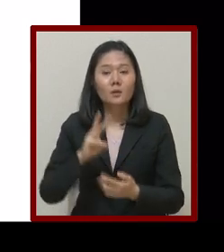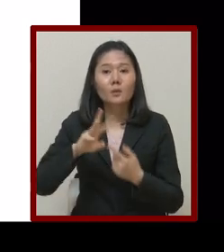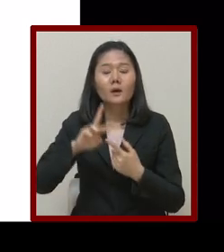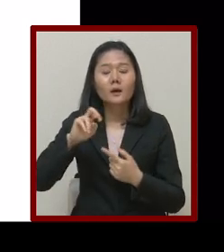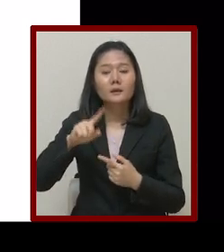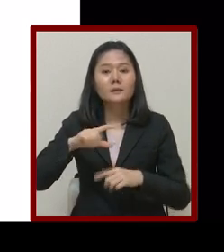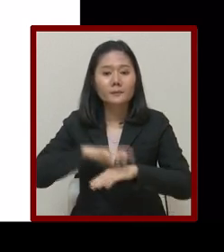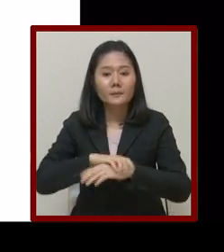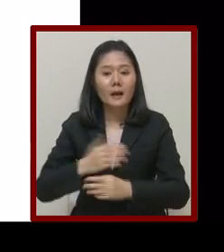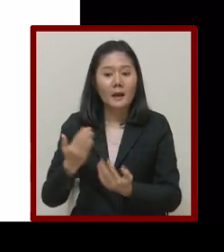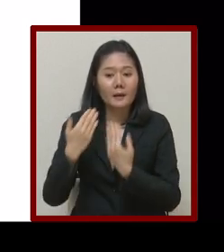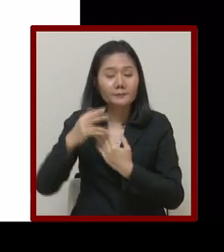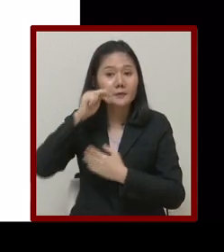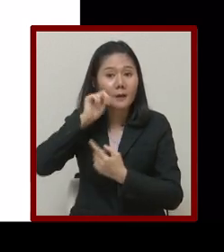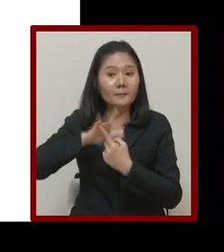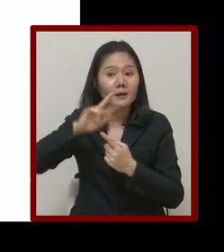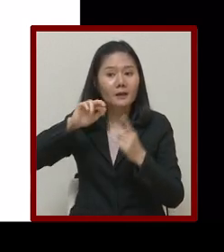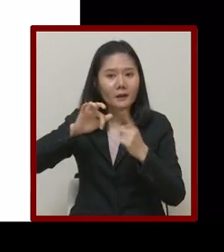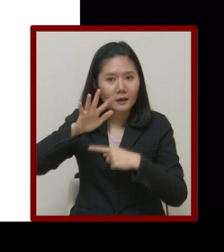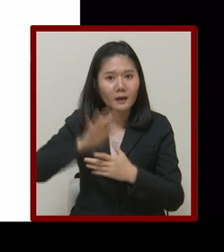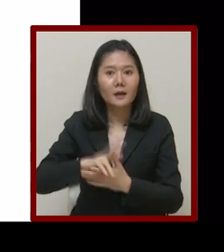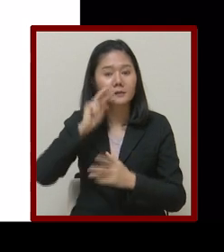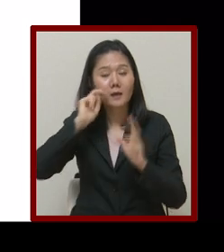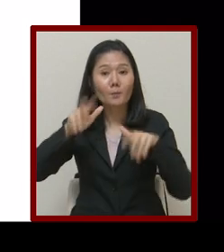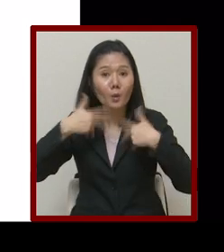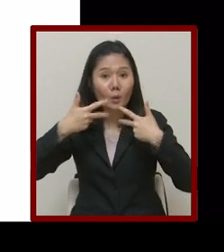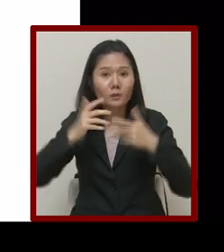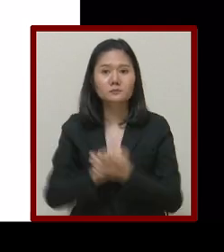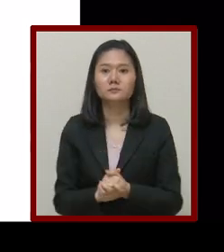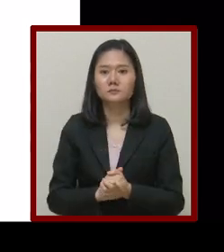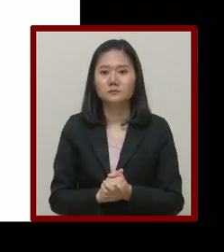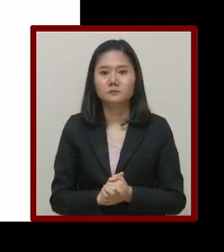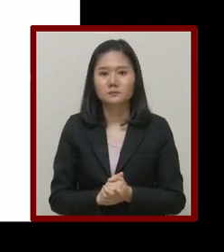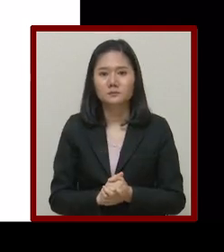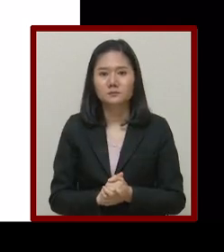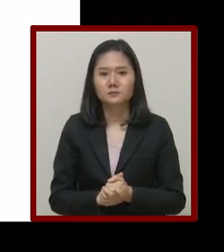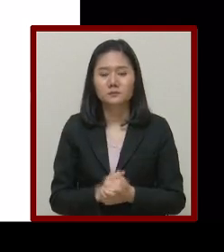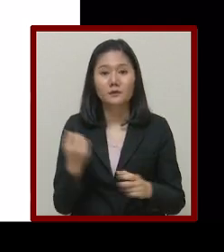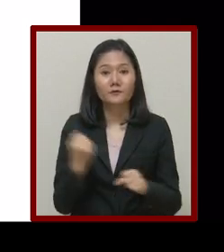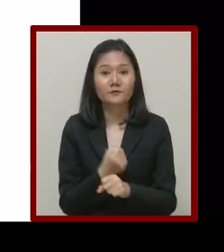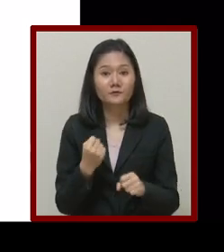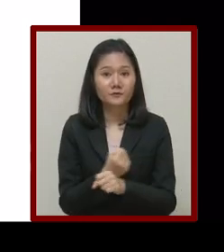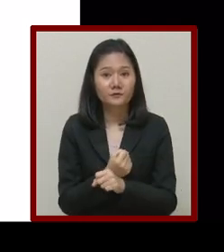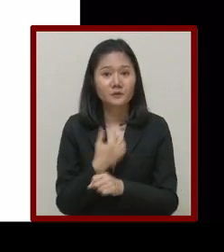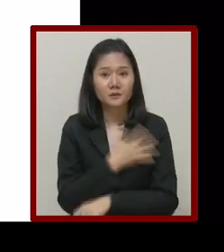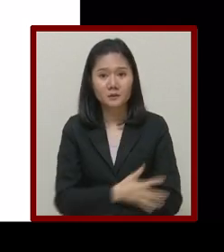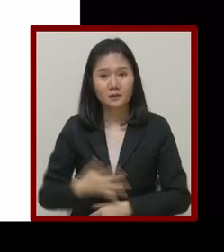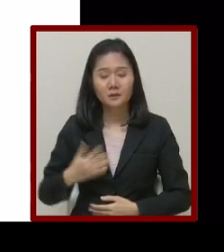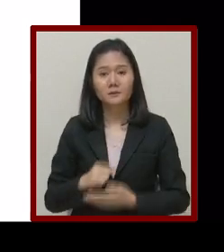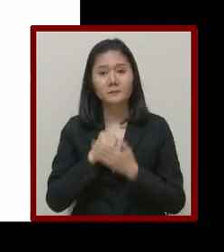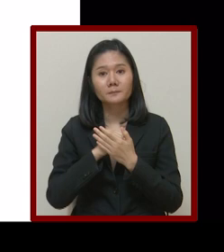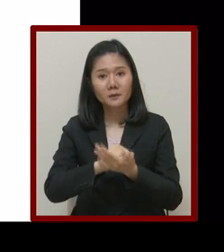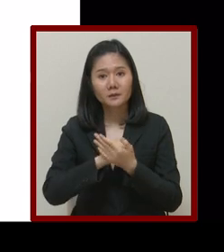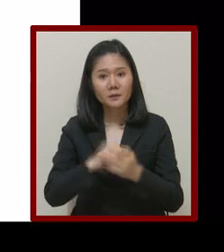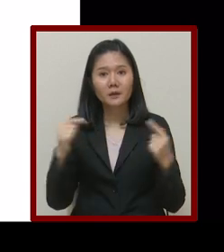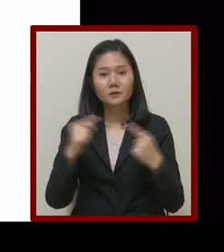ดการบริการอาบน้ำแร่หรือน้ำพุร้อนรวมถึงการฝึกกายบริการ